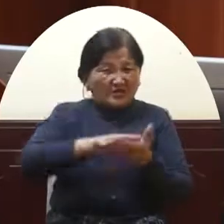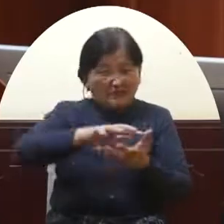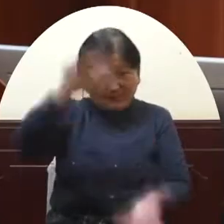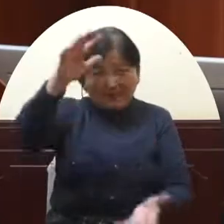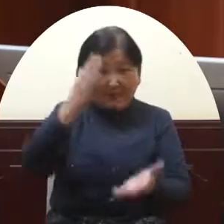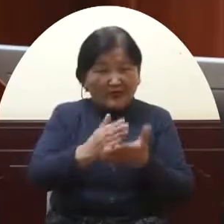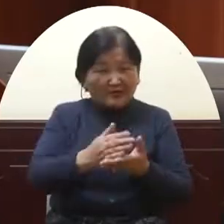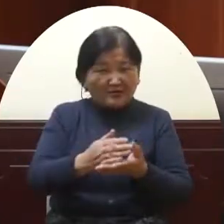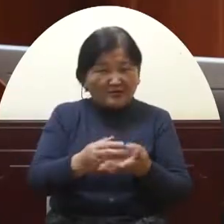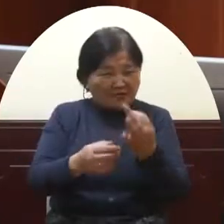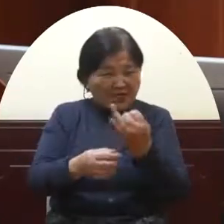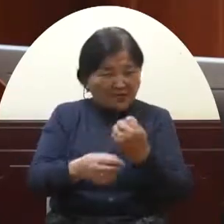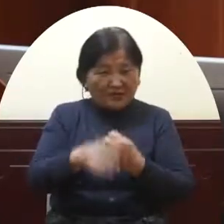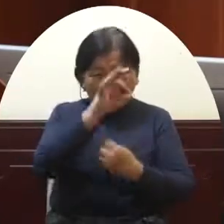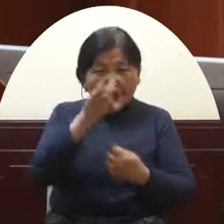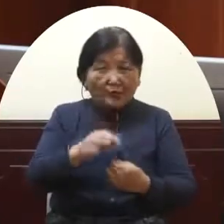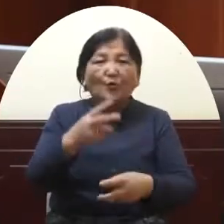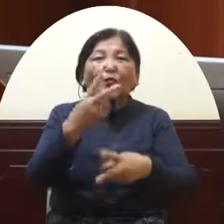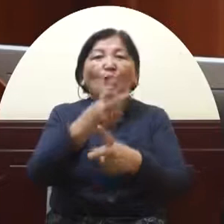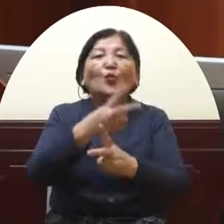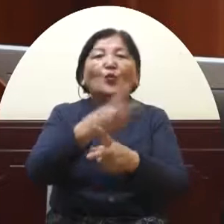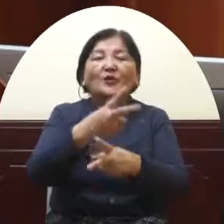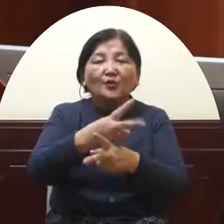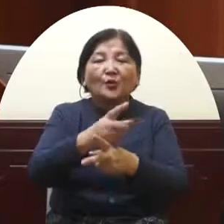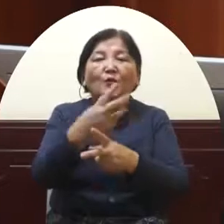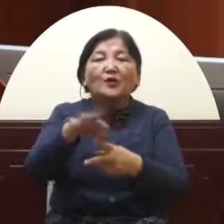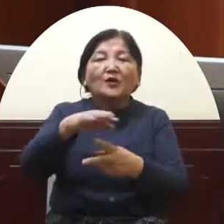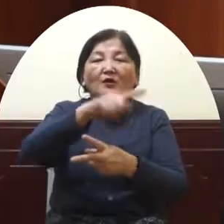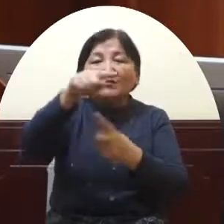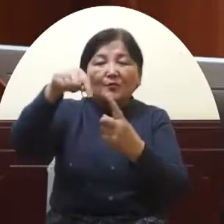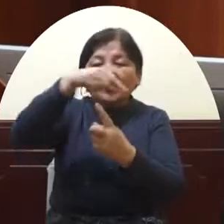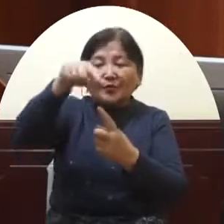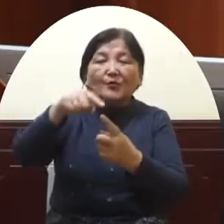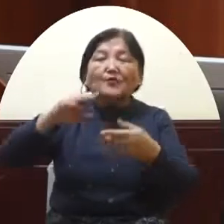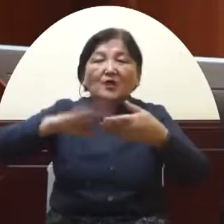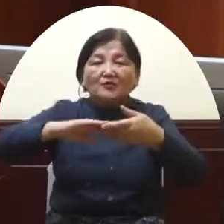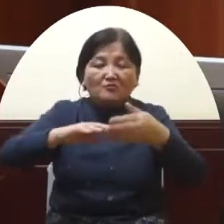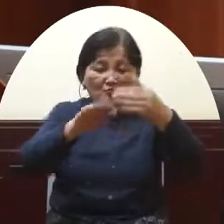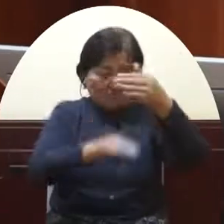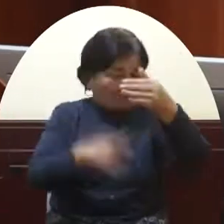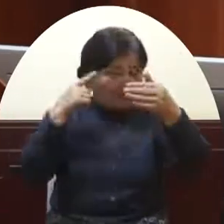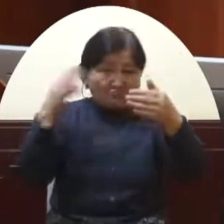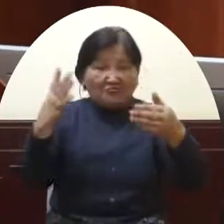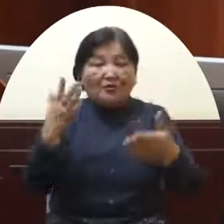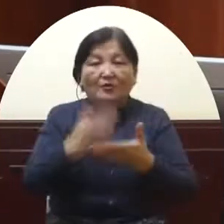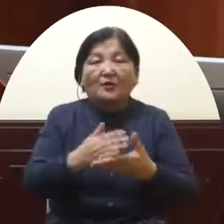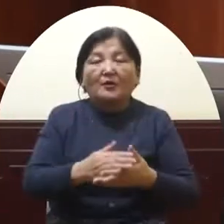Тэр мөнгөний тодорхой хэсэг нь зөвхөн хуулинд заагдсан хүрээнд л танилцуулагддаг. Бусдыг бид нар ерөөсөө мэдэхгүй байгаа.